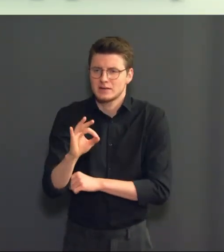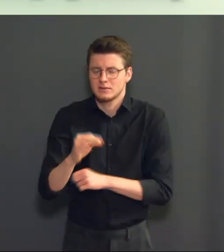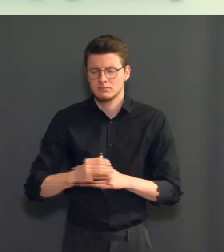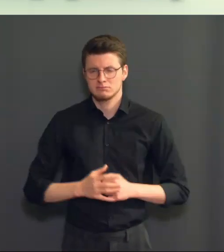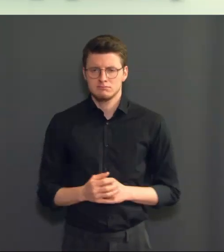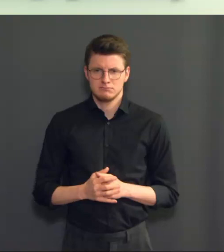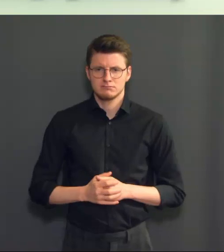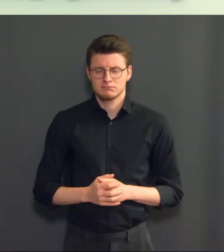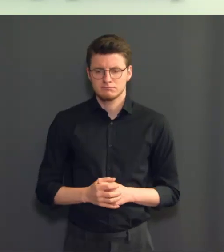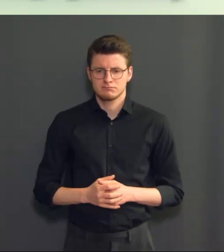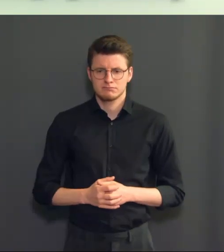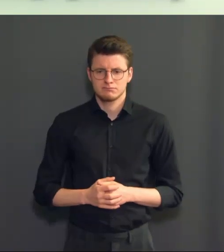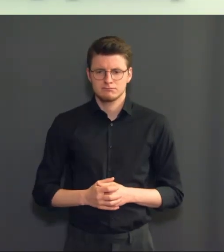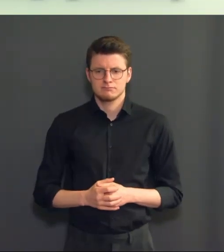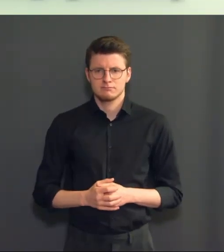10%.